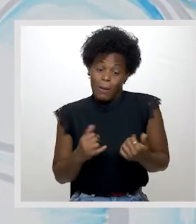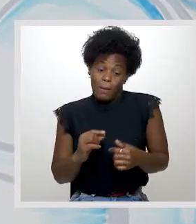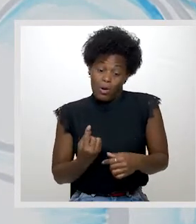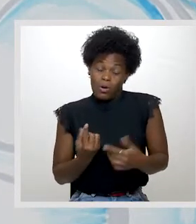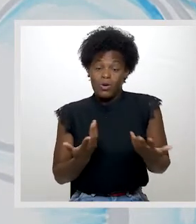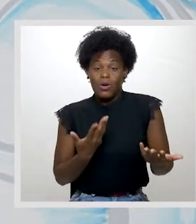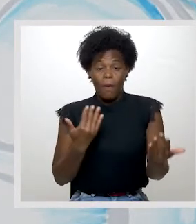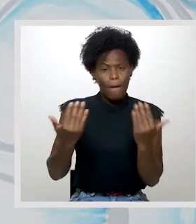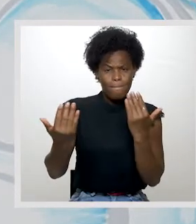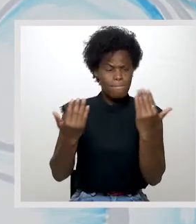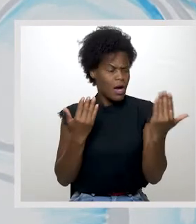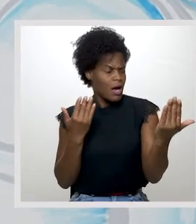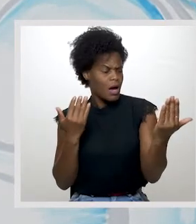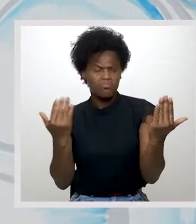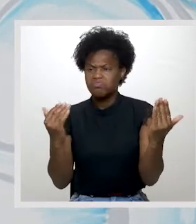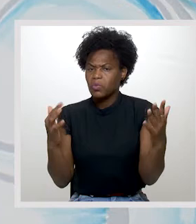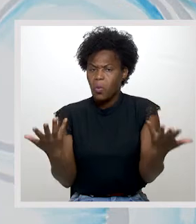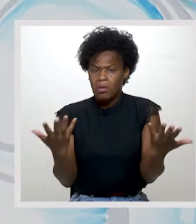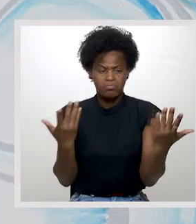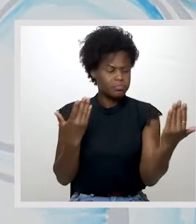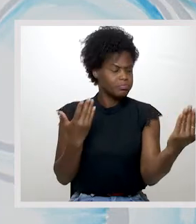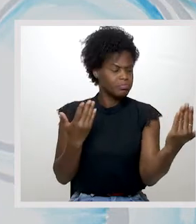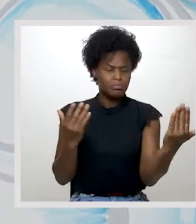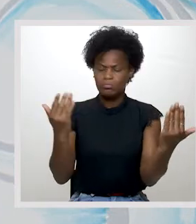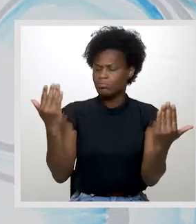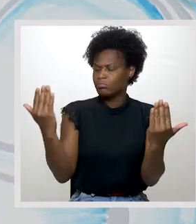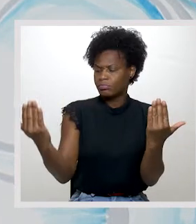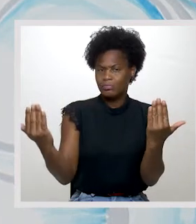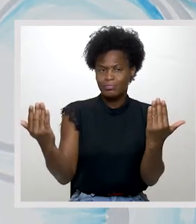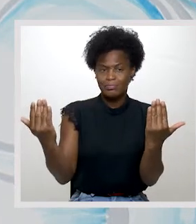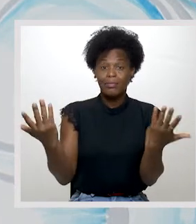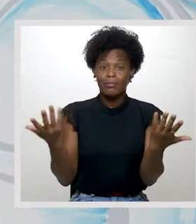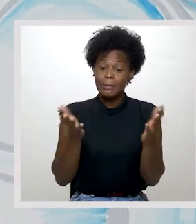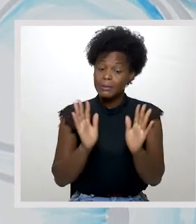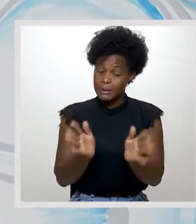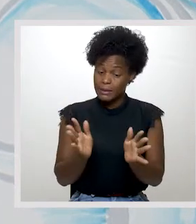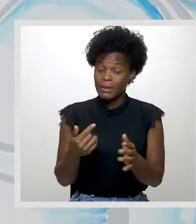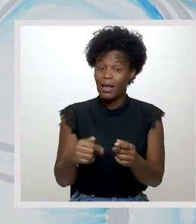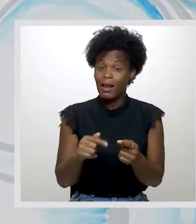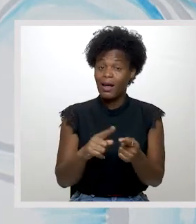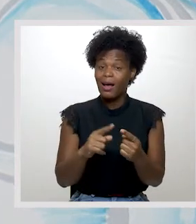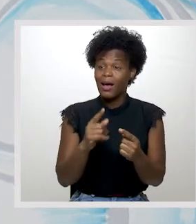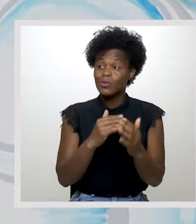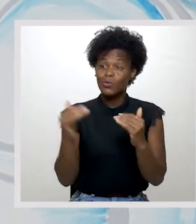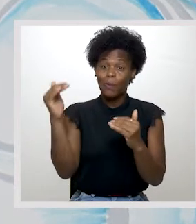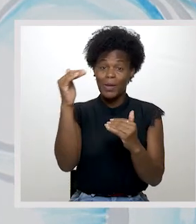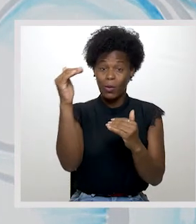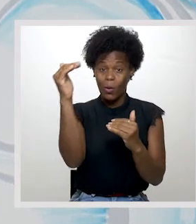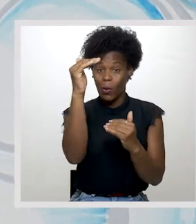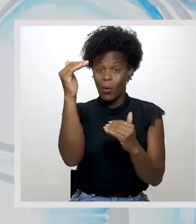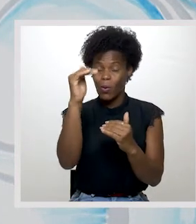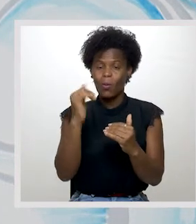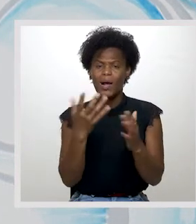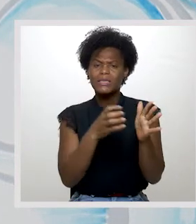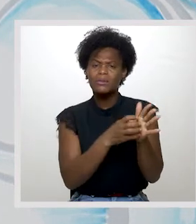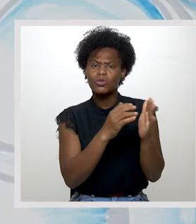pour comparer, quand on fait une comparaison, on tient compte la supériorité. Quel est